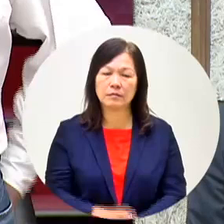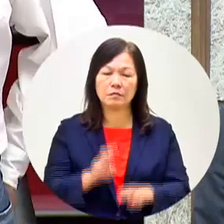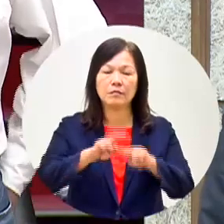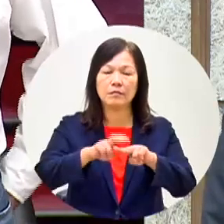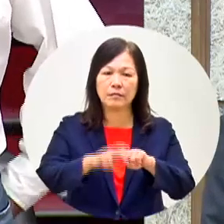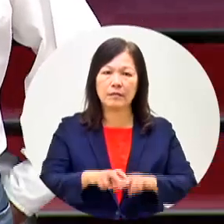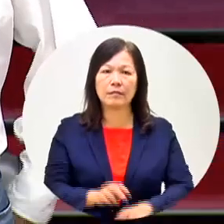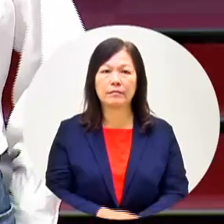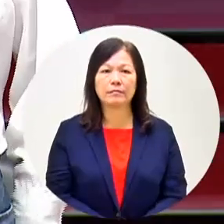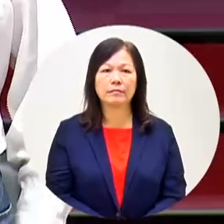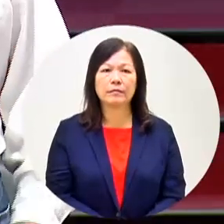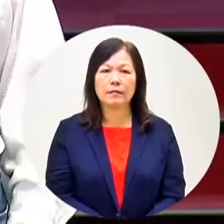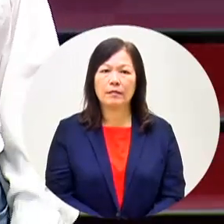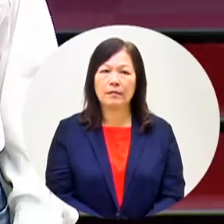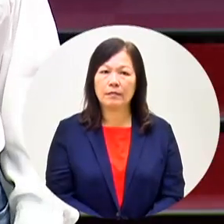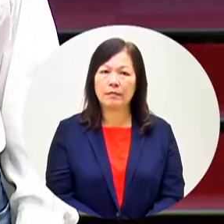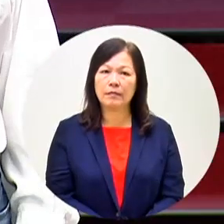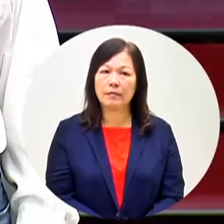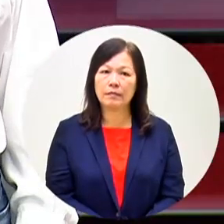来，我要问警察局长。